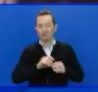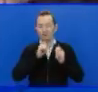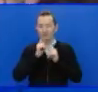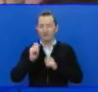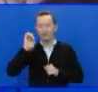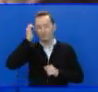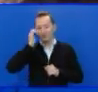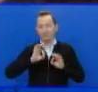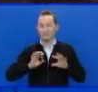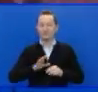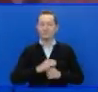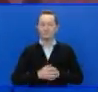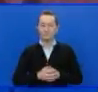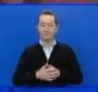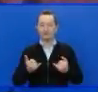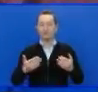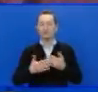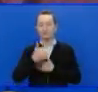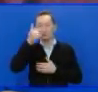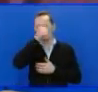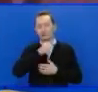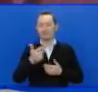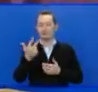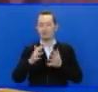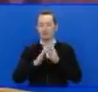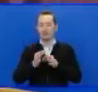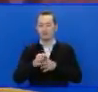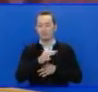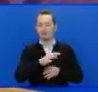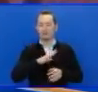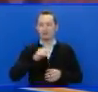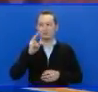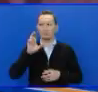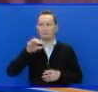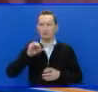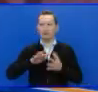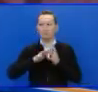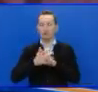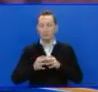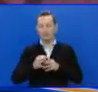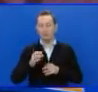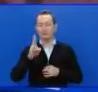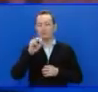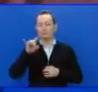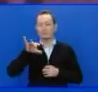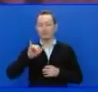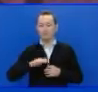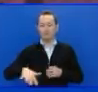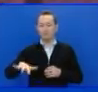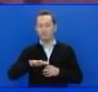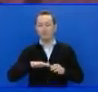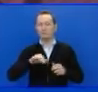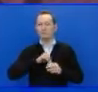келмеді. Биылғы жаңа жылымызда мынау үш елді мекенге, Ақсүмбе ауылы, Саржаз елді мекені, Қаратау ауылына